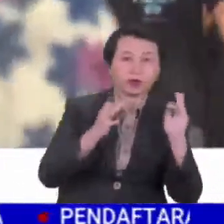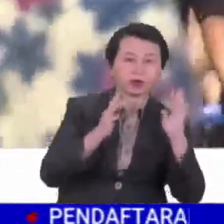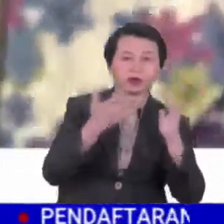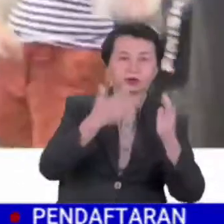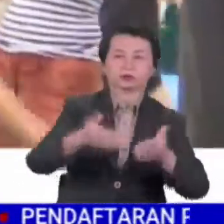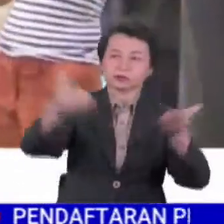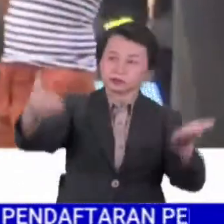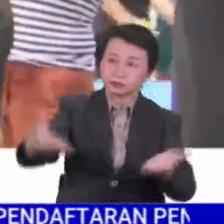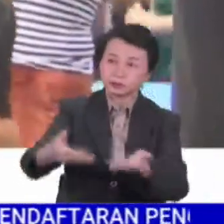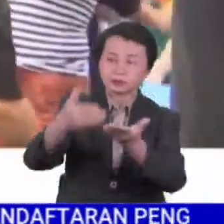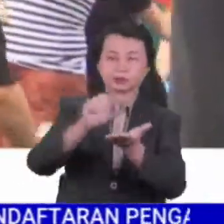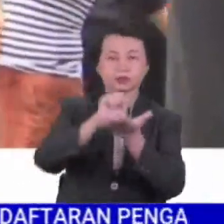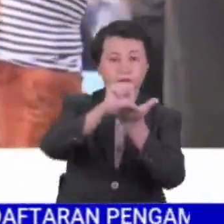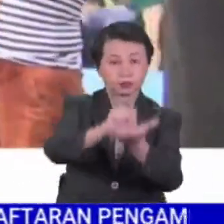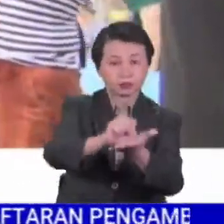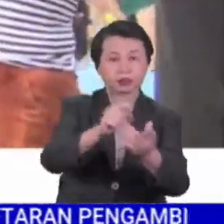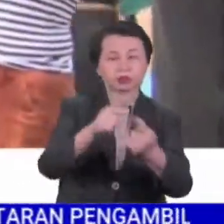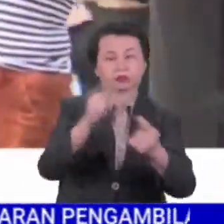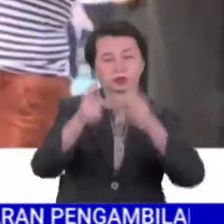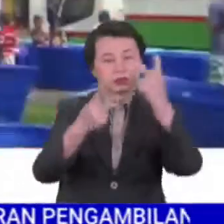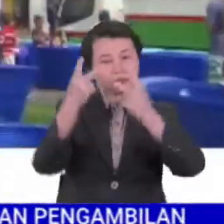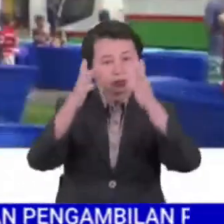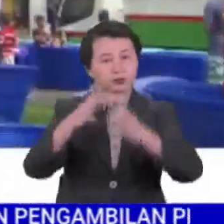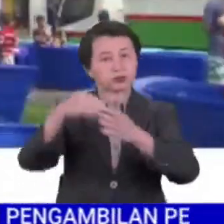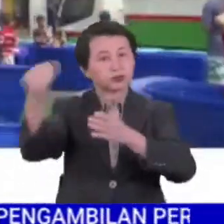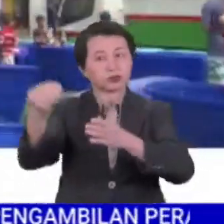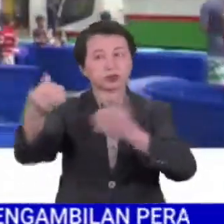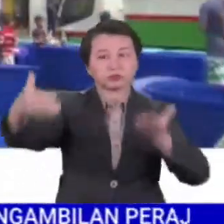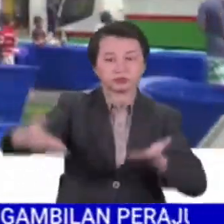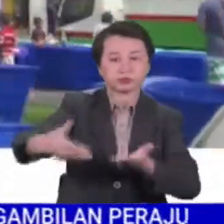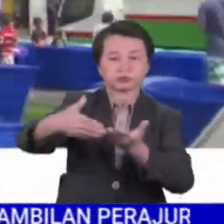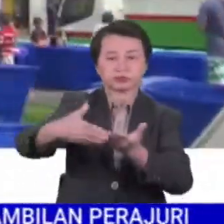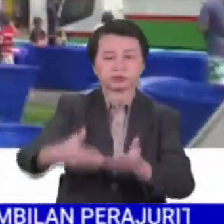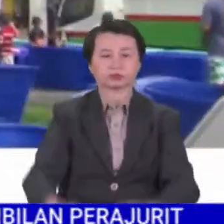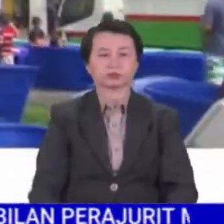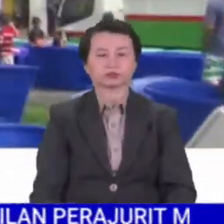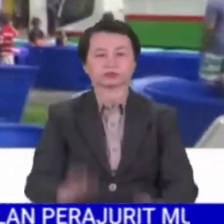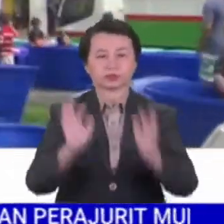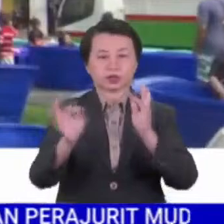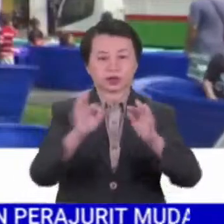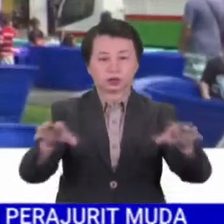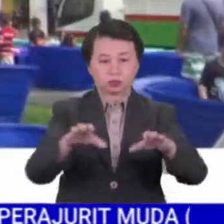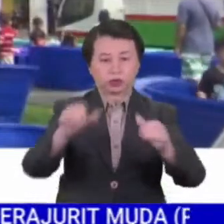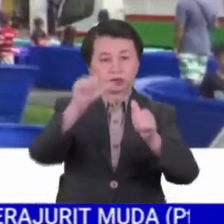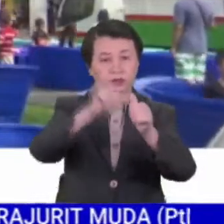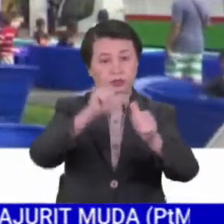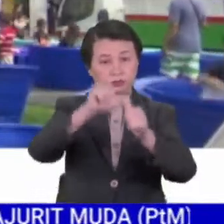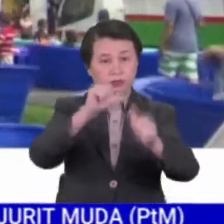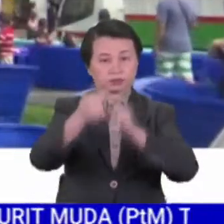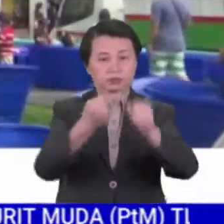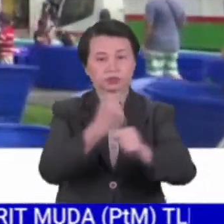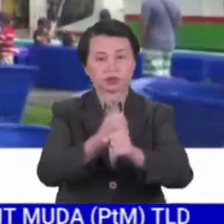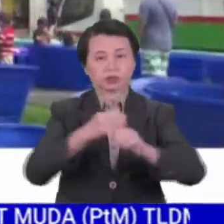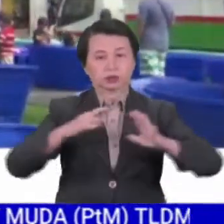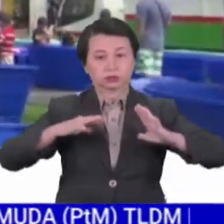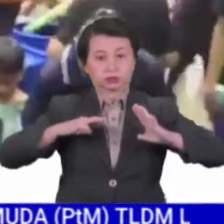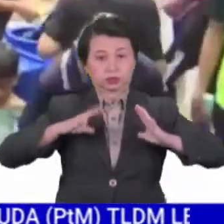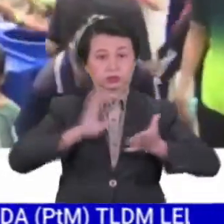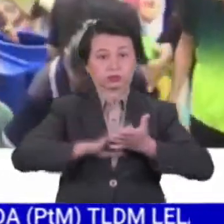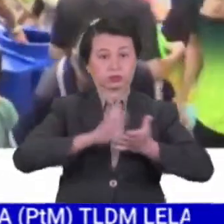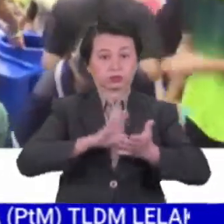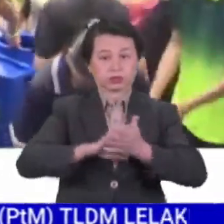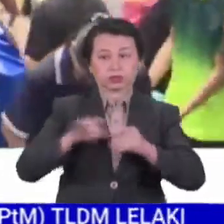untuk memperkenalkan Sibu kepada pelancong luar. Dia patut diadakanlah setiap tahun masa cuti sekolah macam ni